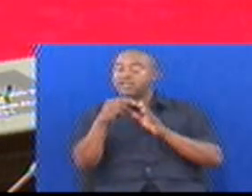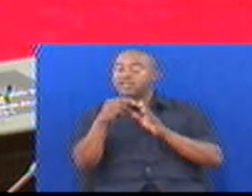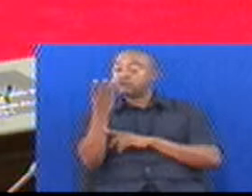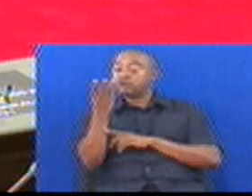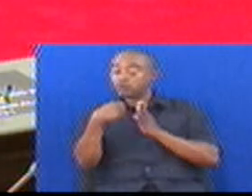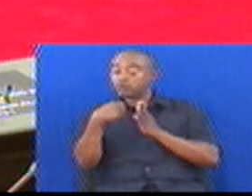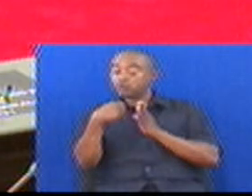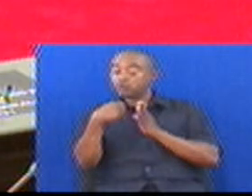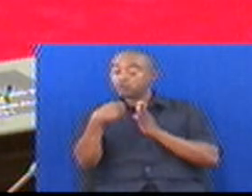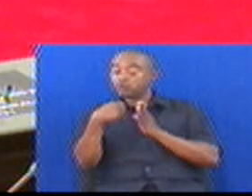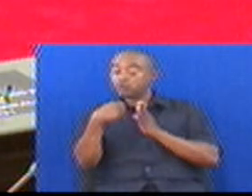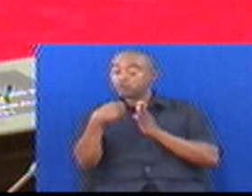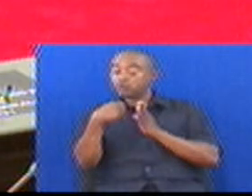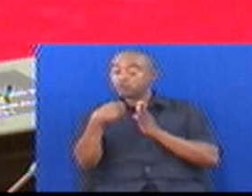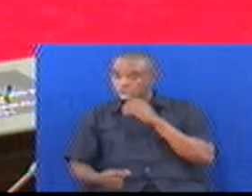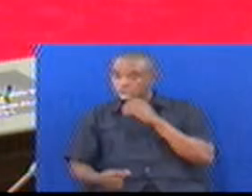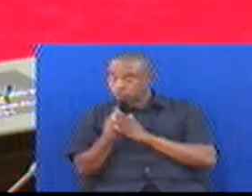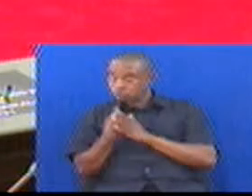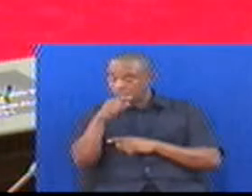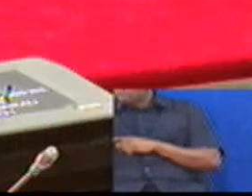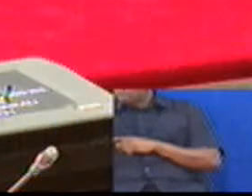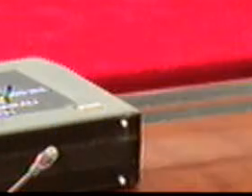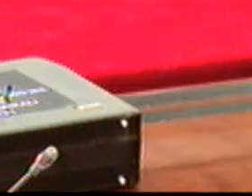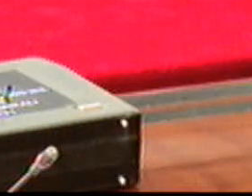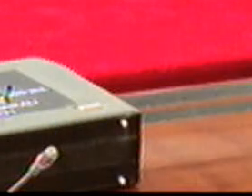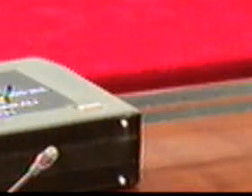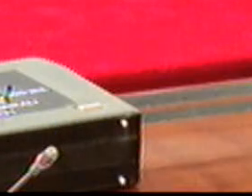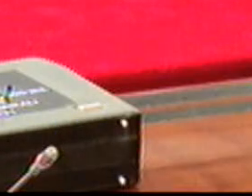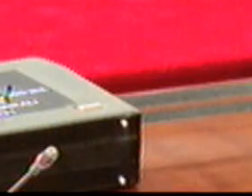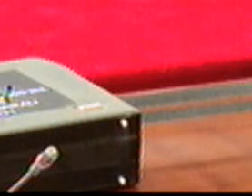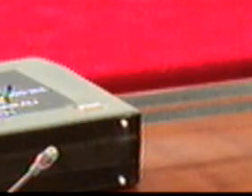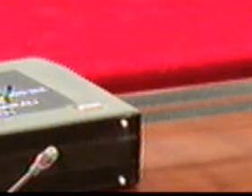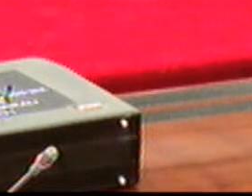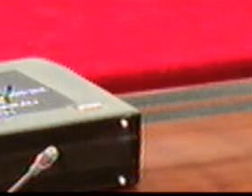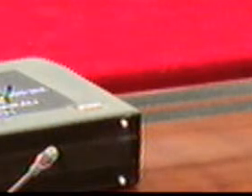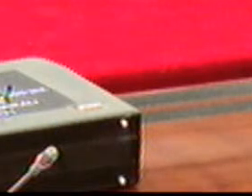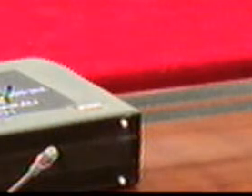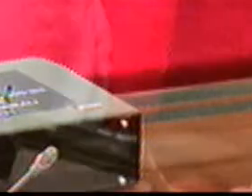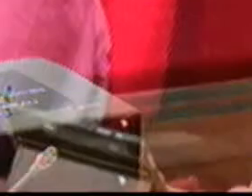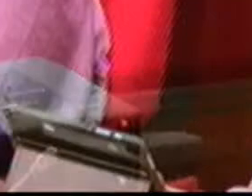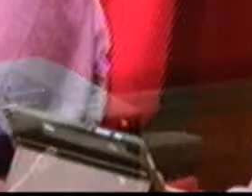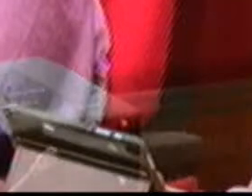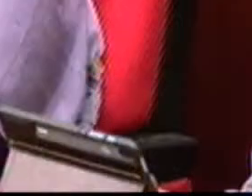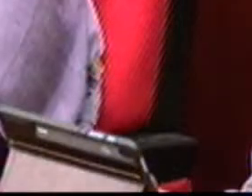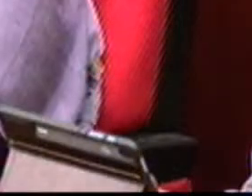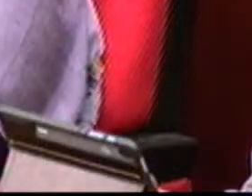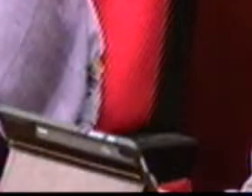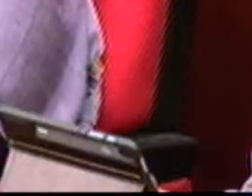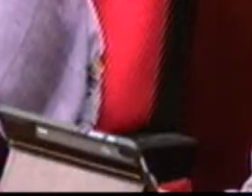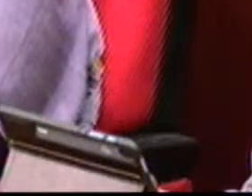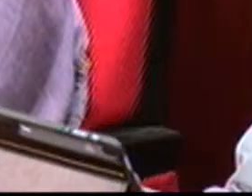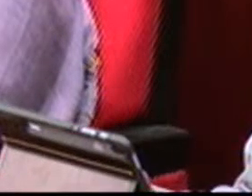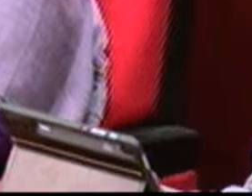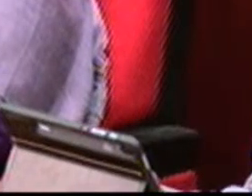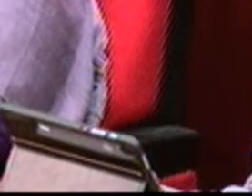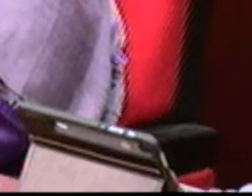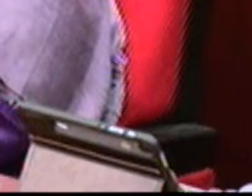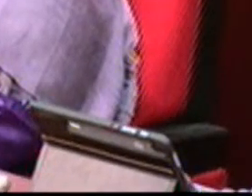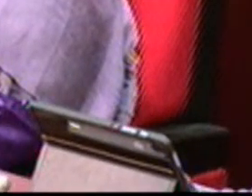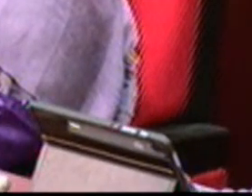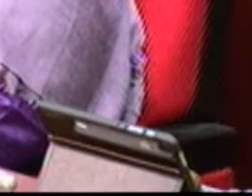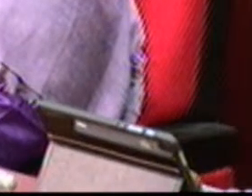zililipwa kutokana na makosa mbalimbali. Pamoja na fedha hizo, serikali imepata amri ya kutaifisha